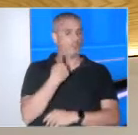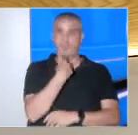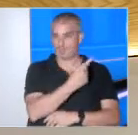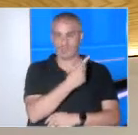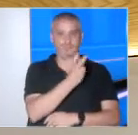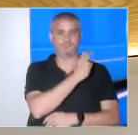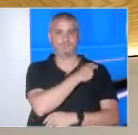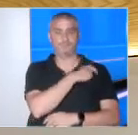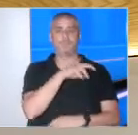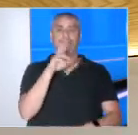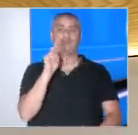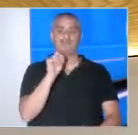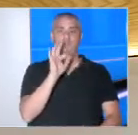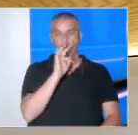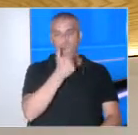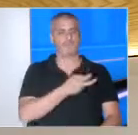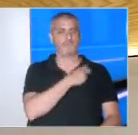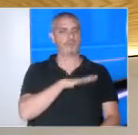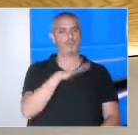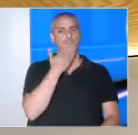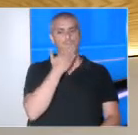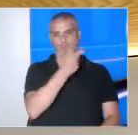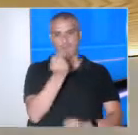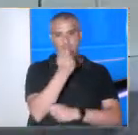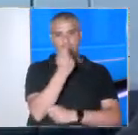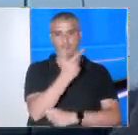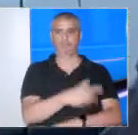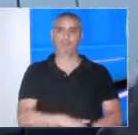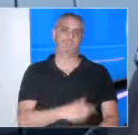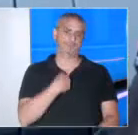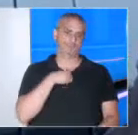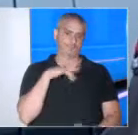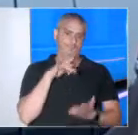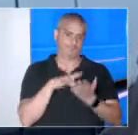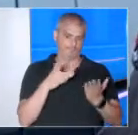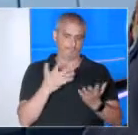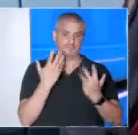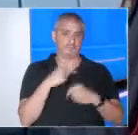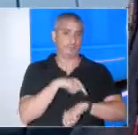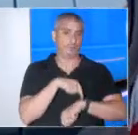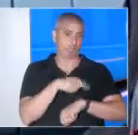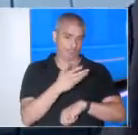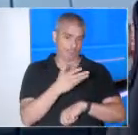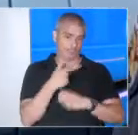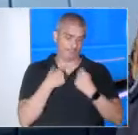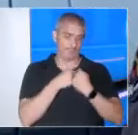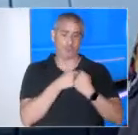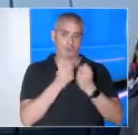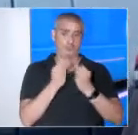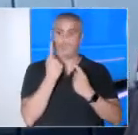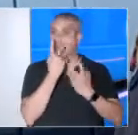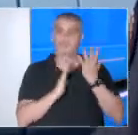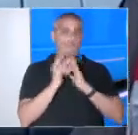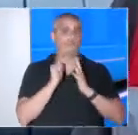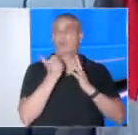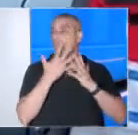תפסר ניסים טוויטו ומפקד מחוז ירושלים בכבאות, הנה. אנחנו נמצאים מספר שעות מתמודדים עם אחת